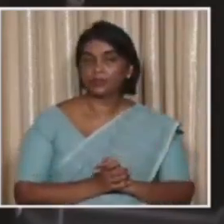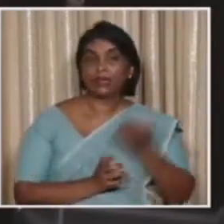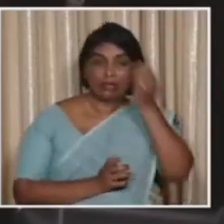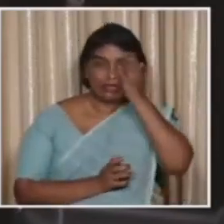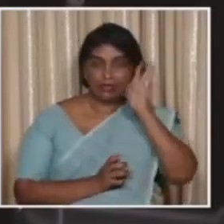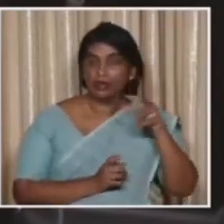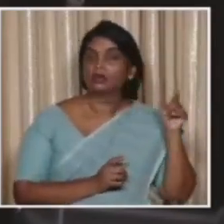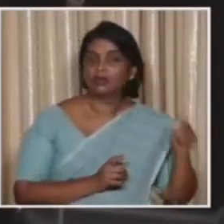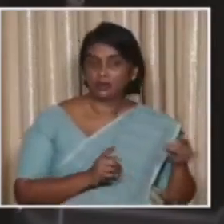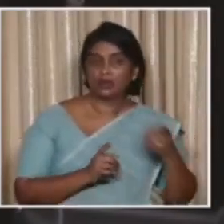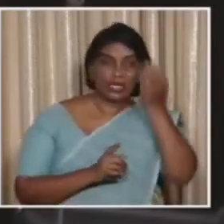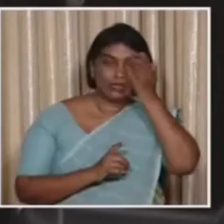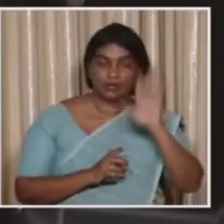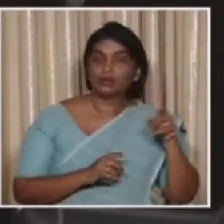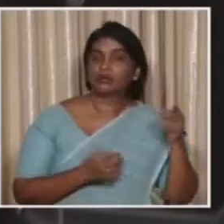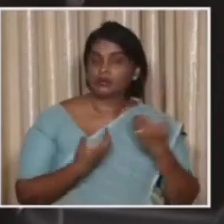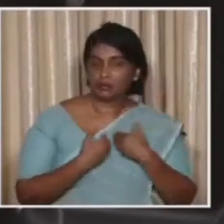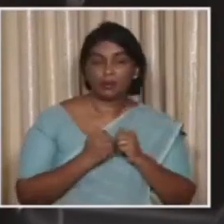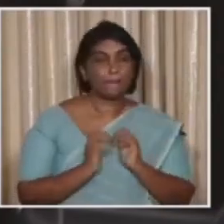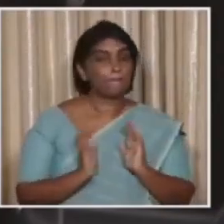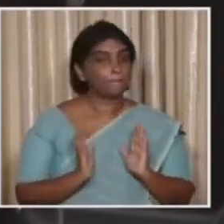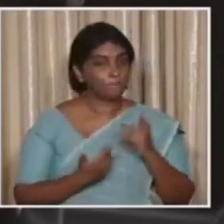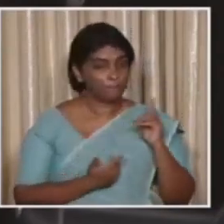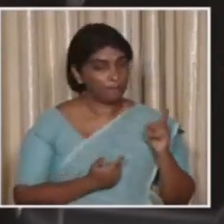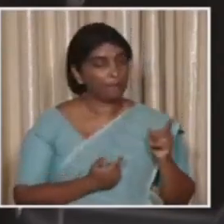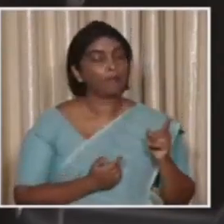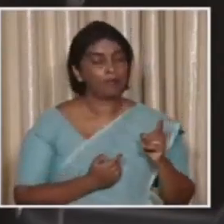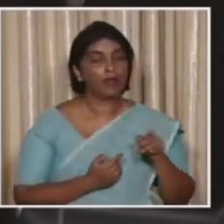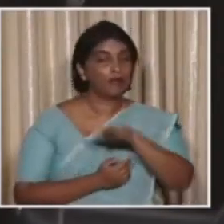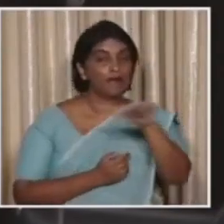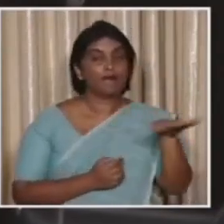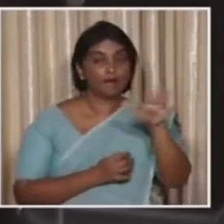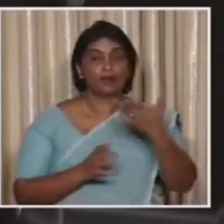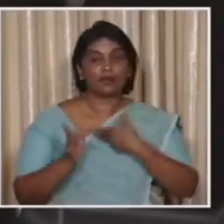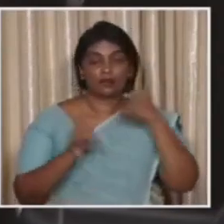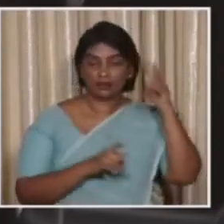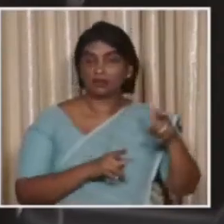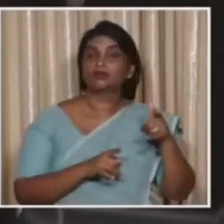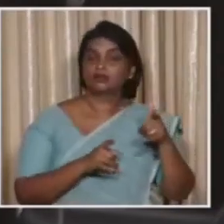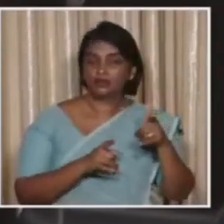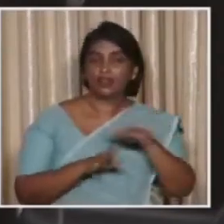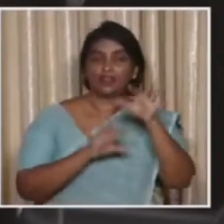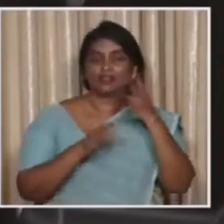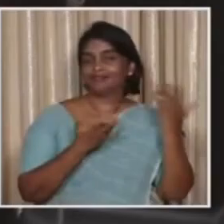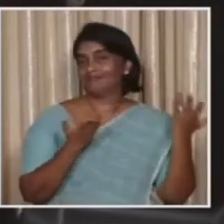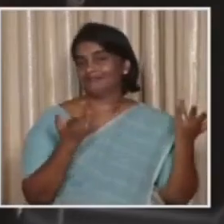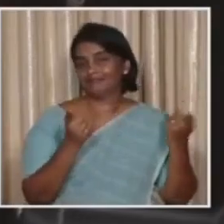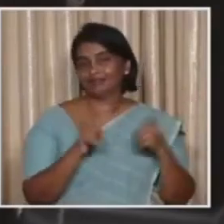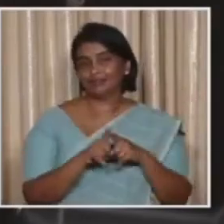ඊශ්‍රායලයේ සම්බන්ධයෙන් කාරණාව ඊශ්‍රායලයේ අපි ආරම්භ කරපු වතු සඳහා යවපු සීසනල් කට්ටිය ඒ කියන්නේ